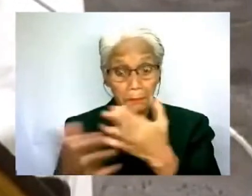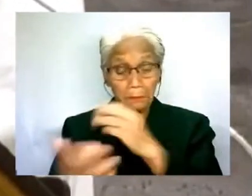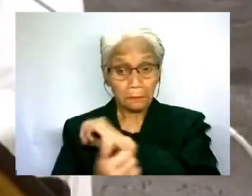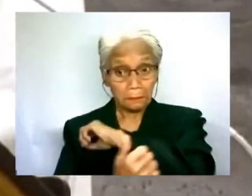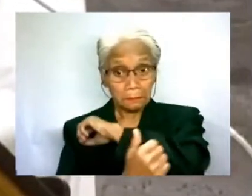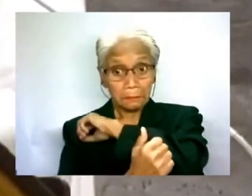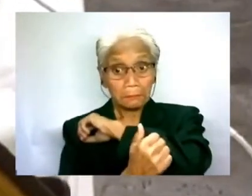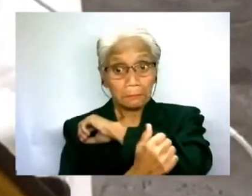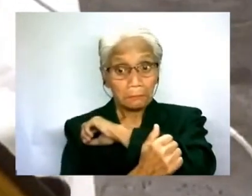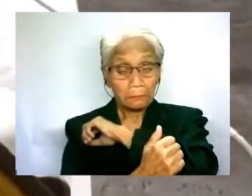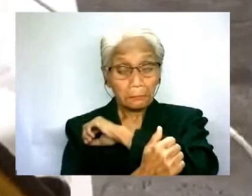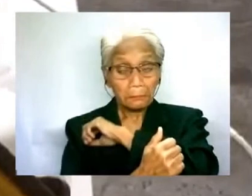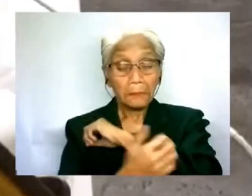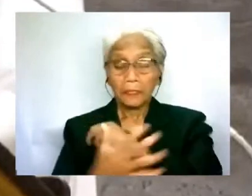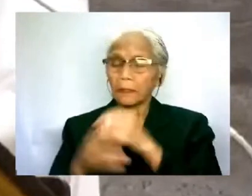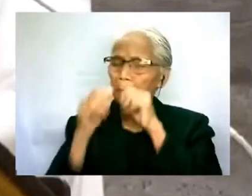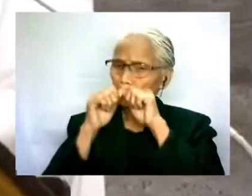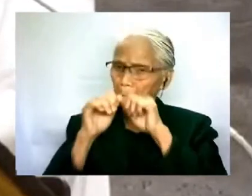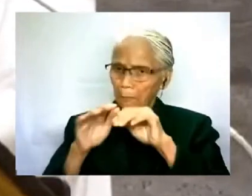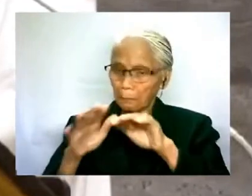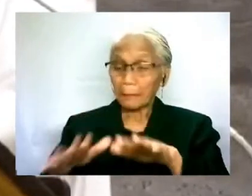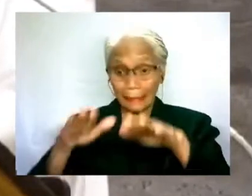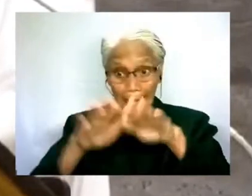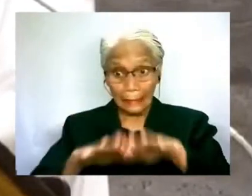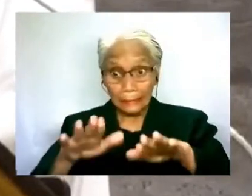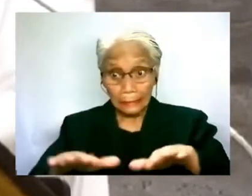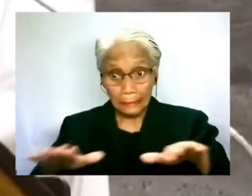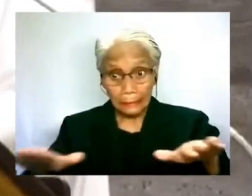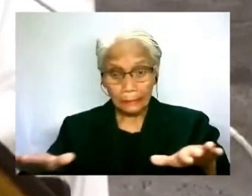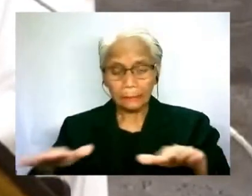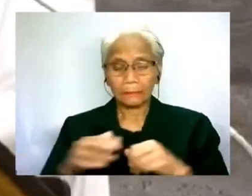biyaya ng anak.